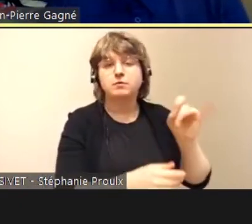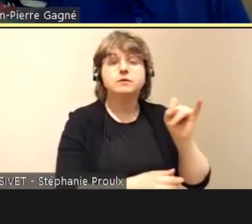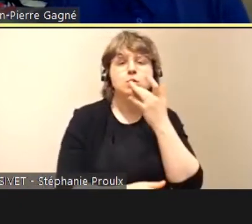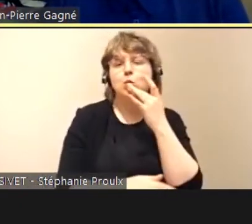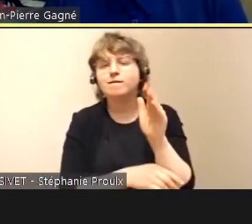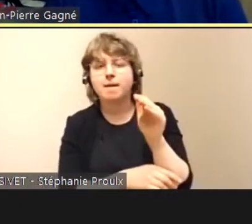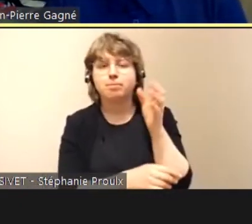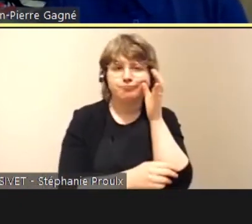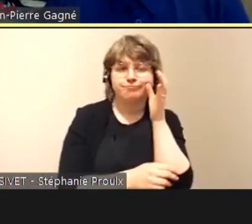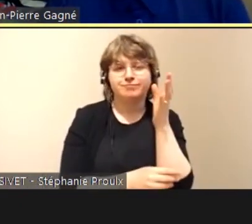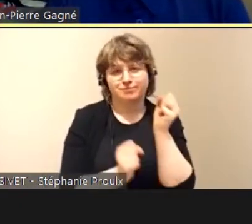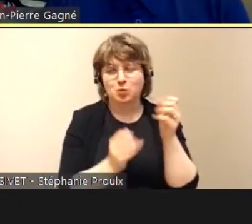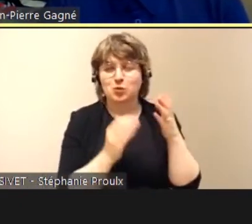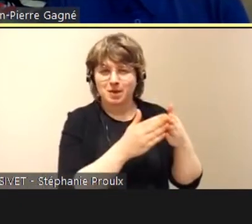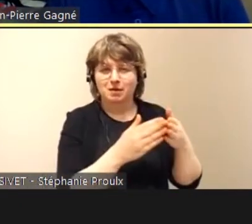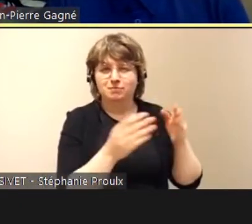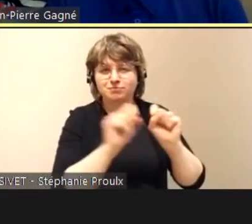théâtre, par exemple. Prochaine diapo.